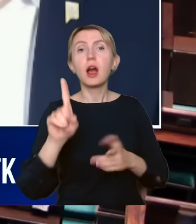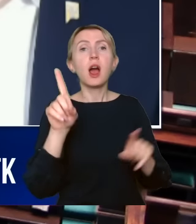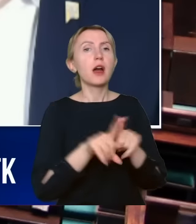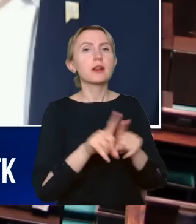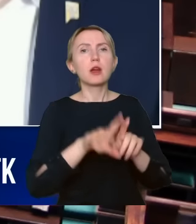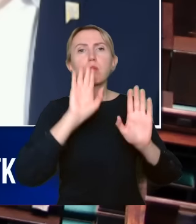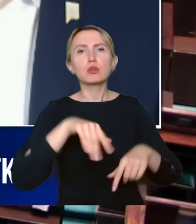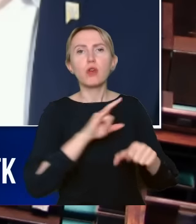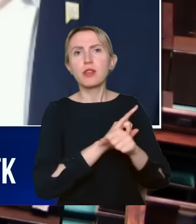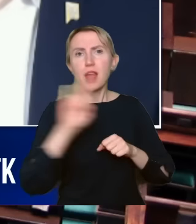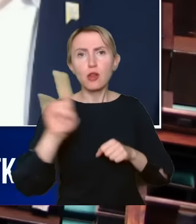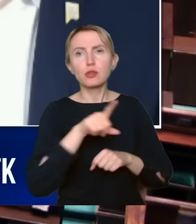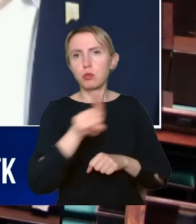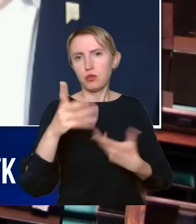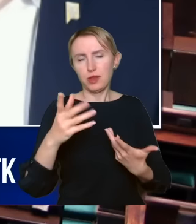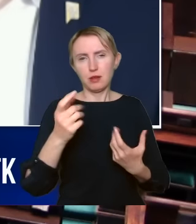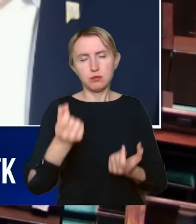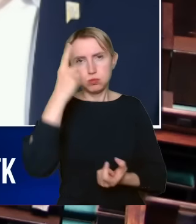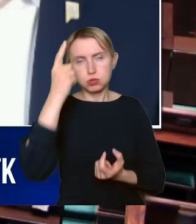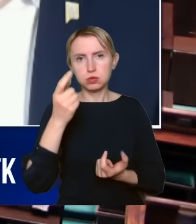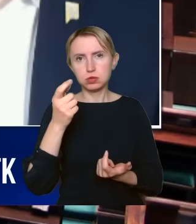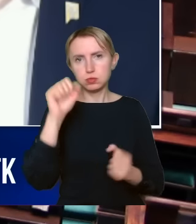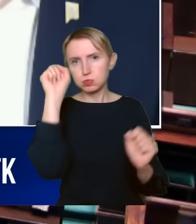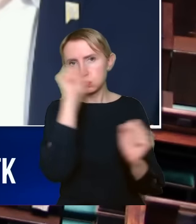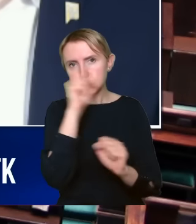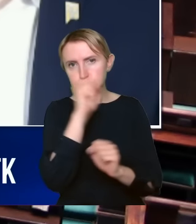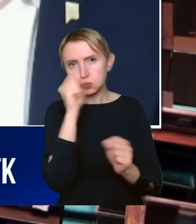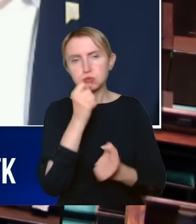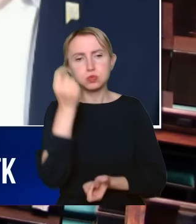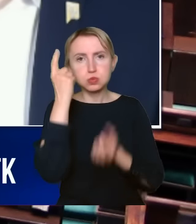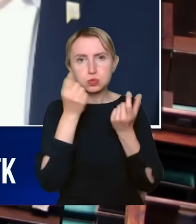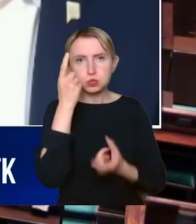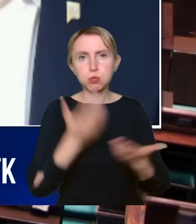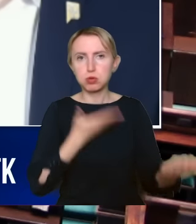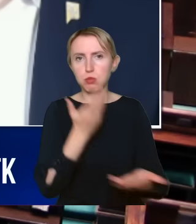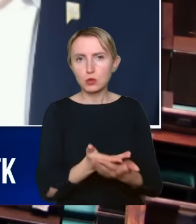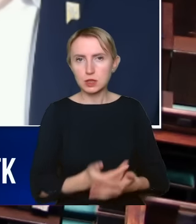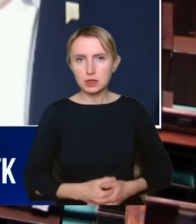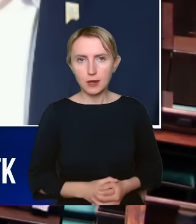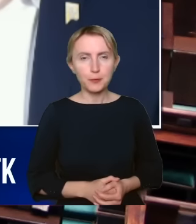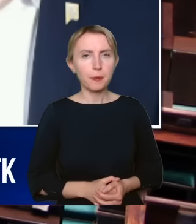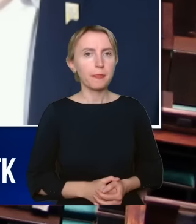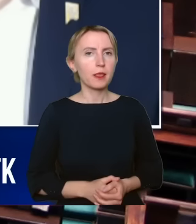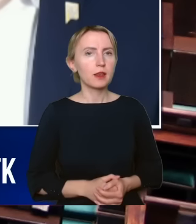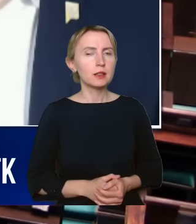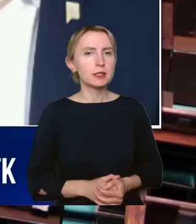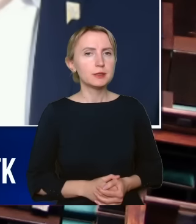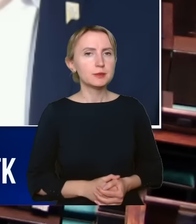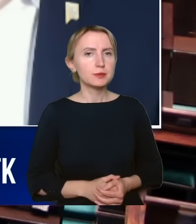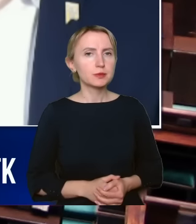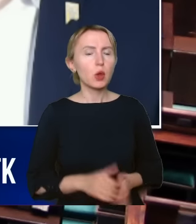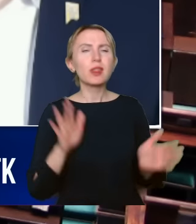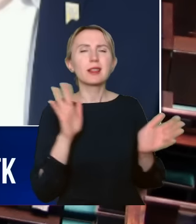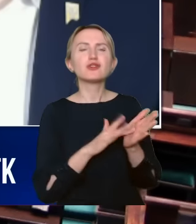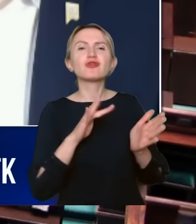na loty, bo tak daleko idą te idiotyczne, błazeńskie, powiedziałbym, propozycje, jeżeli chodzi o ślad